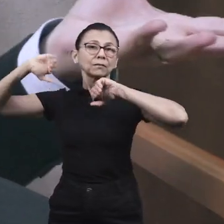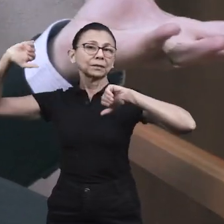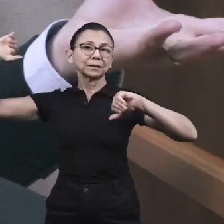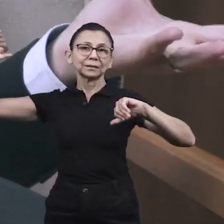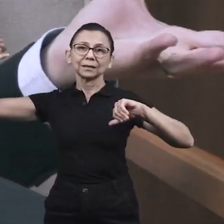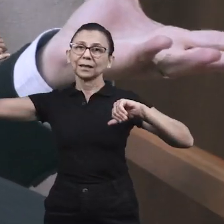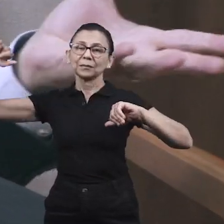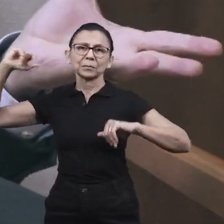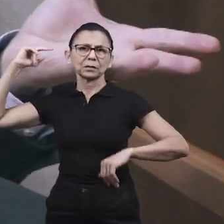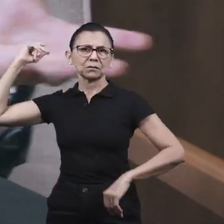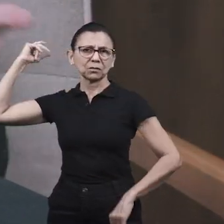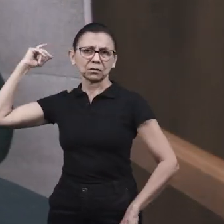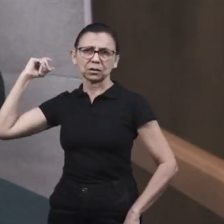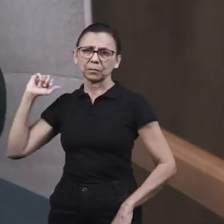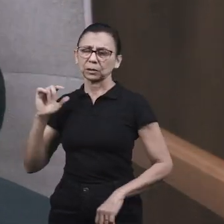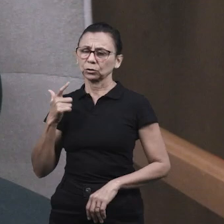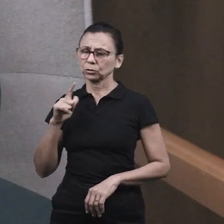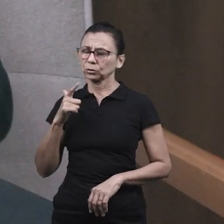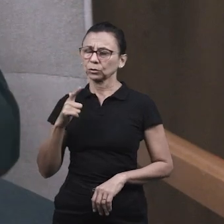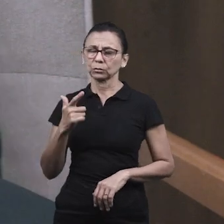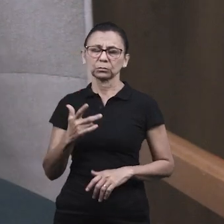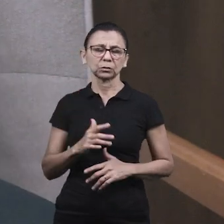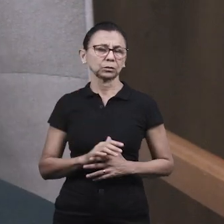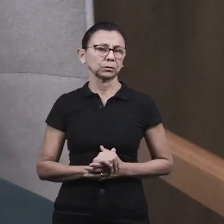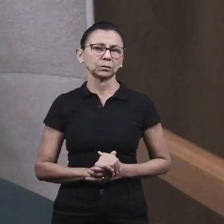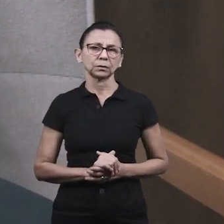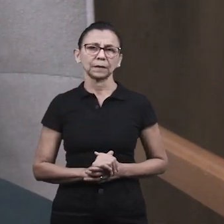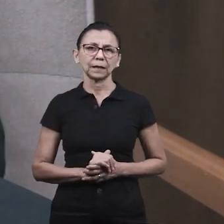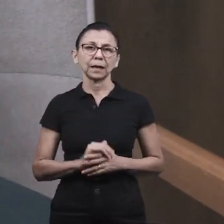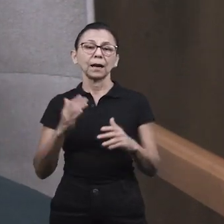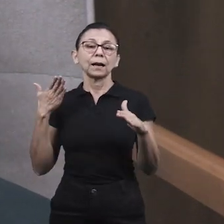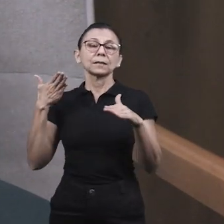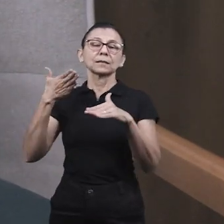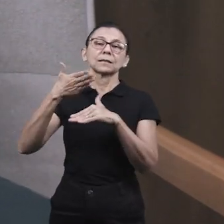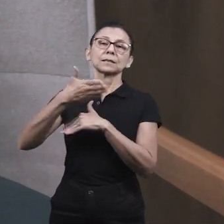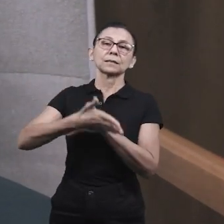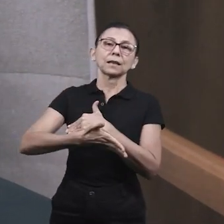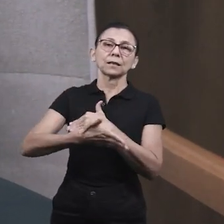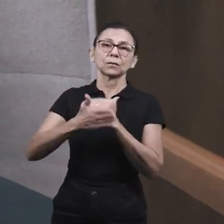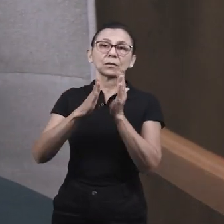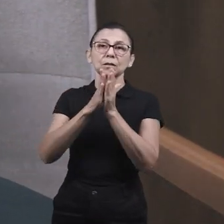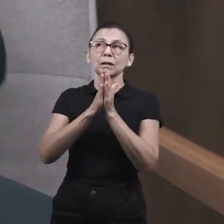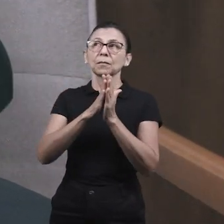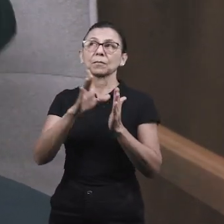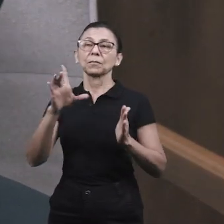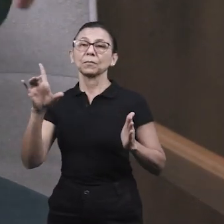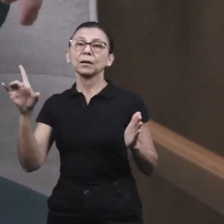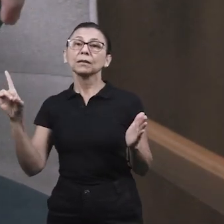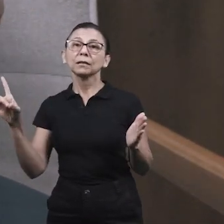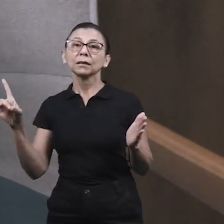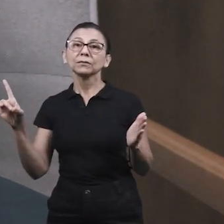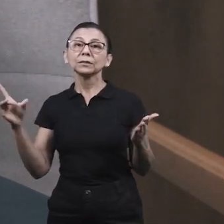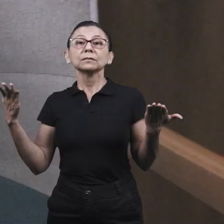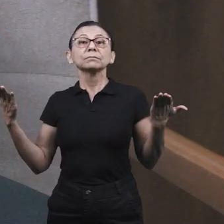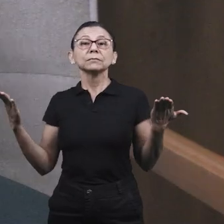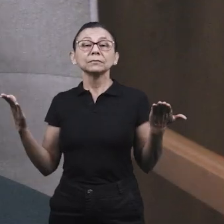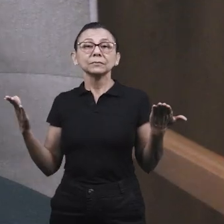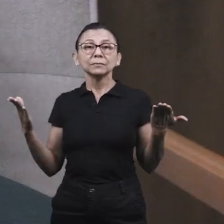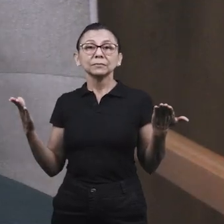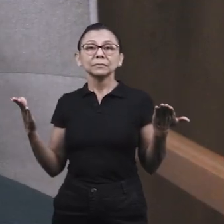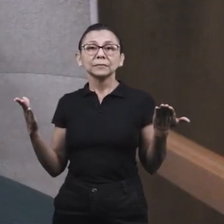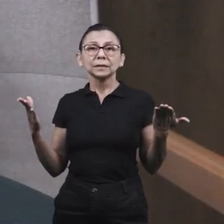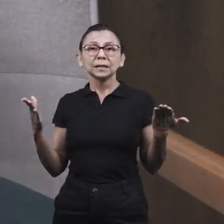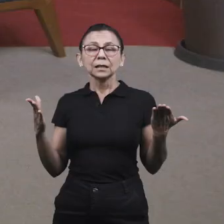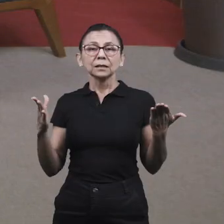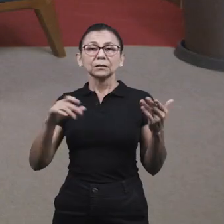une expérience personnelle de l'homme avec Dieu, qui, dans ce temps-là, il n'avait pas, comme nous avons déjà